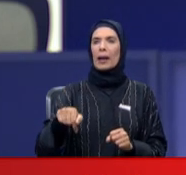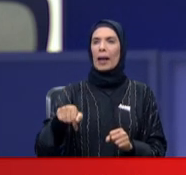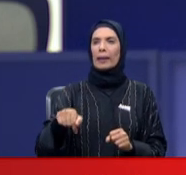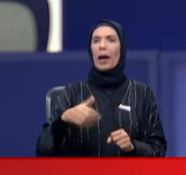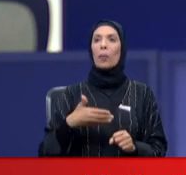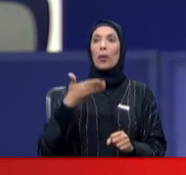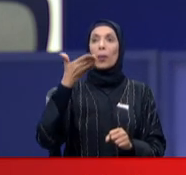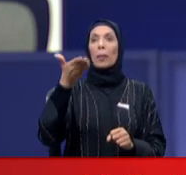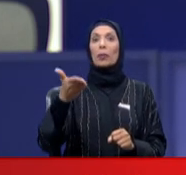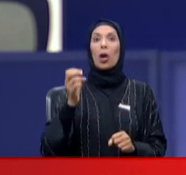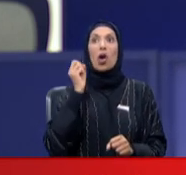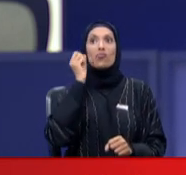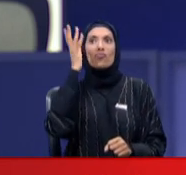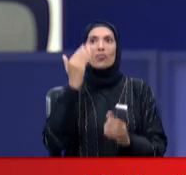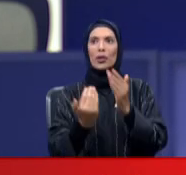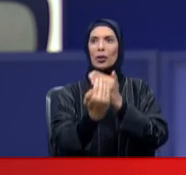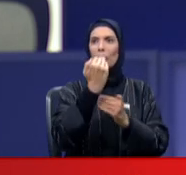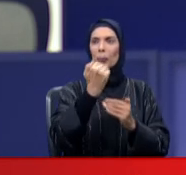المبادرة المبتكرة؟